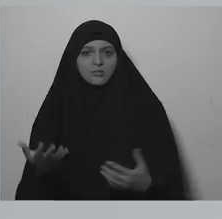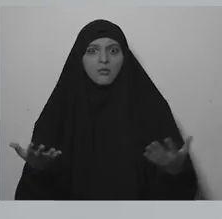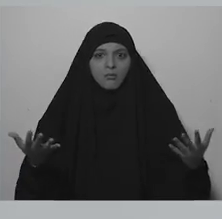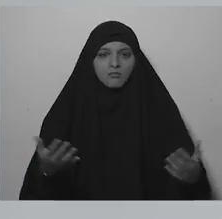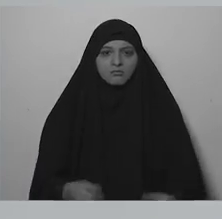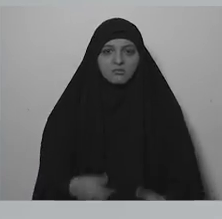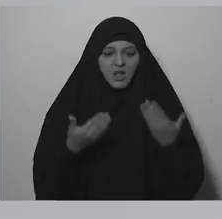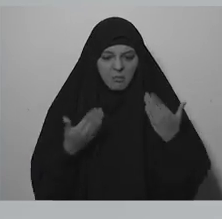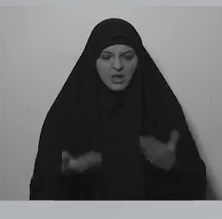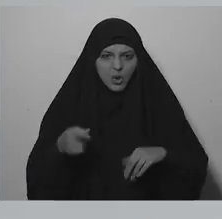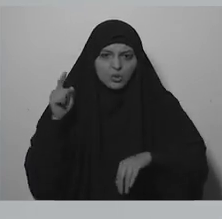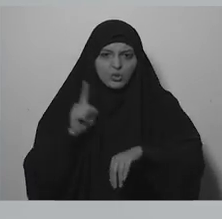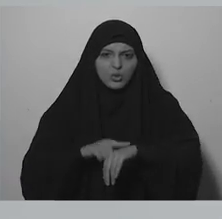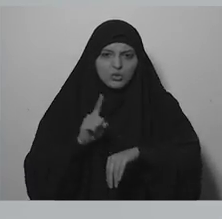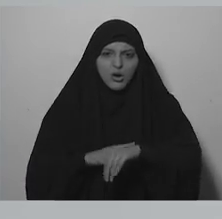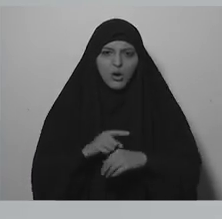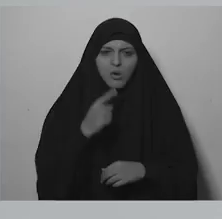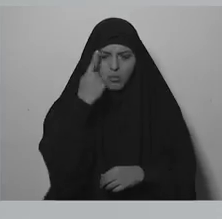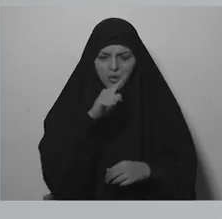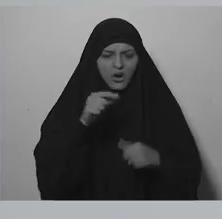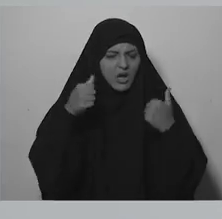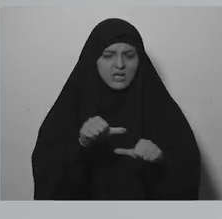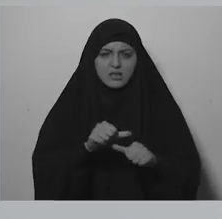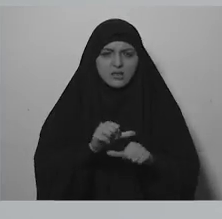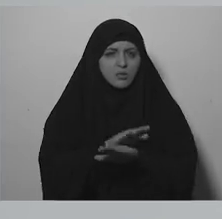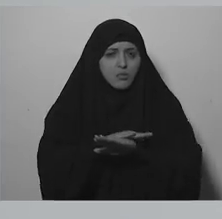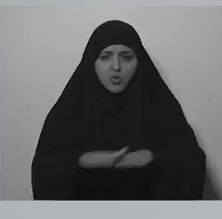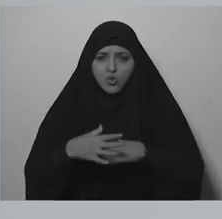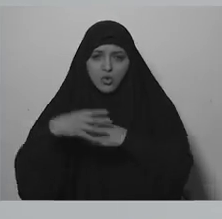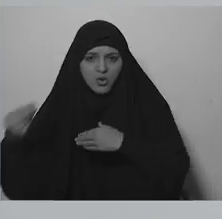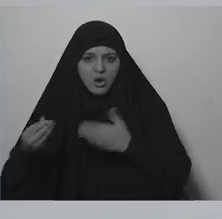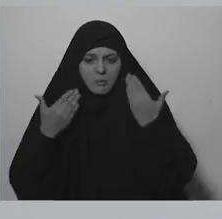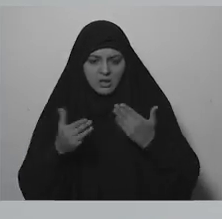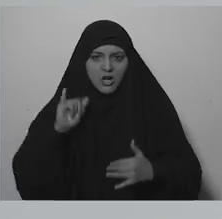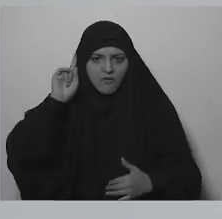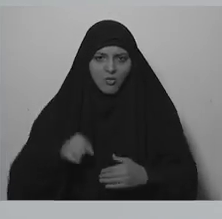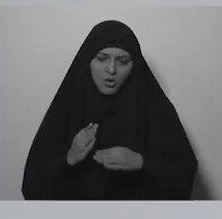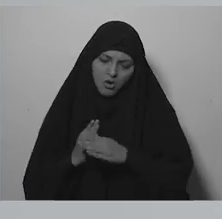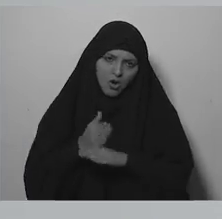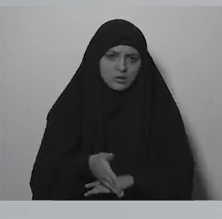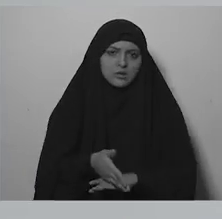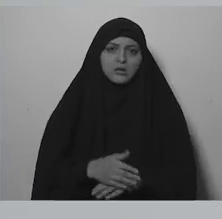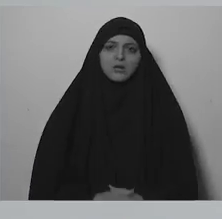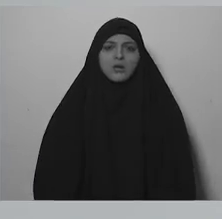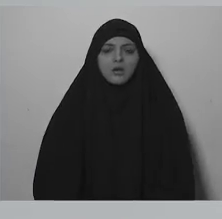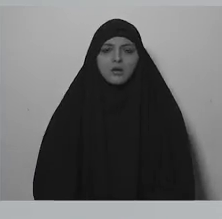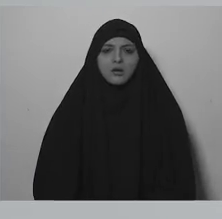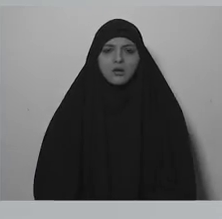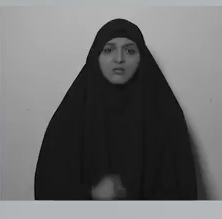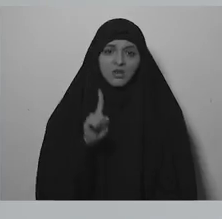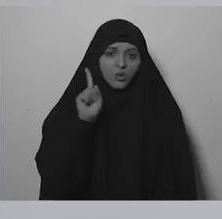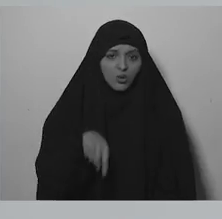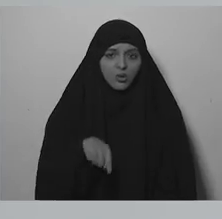toujours dehors. Et il est temps qu'on ne reste plus dehors, il est temps qu'on